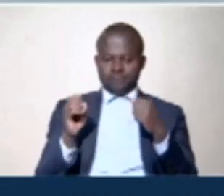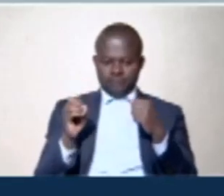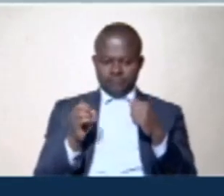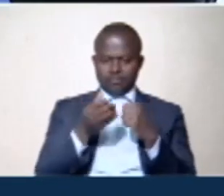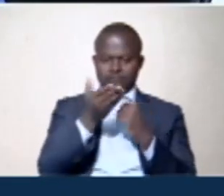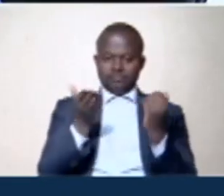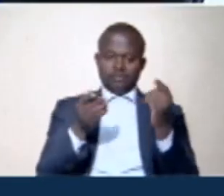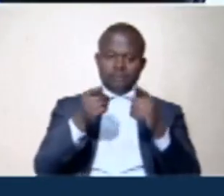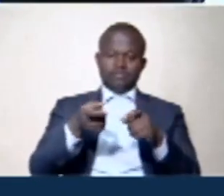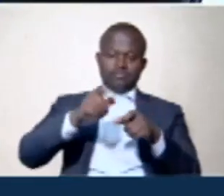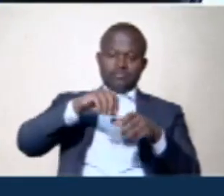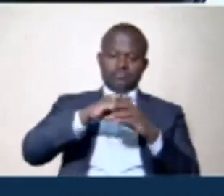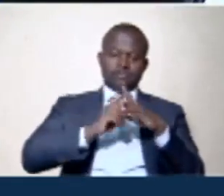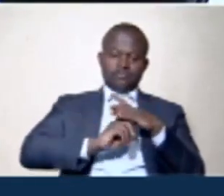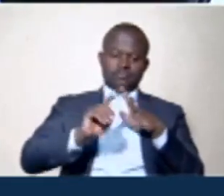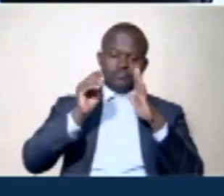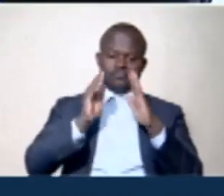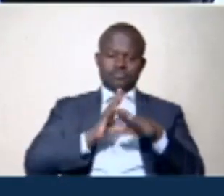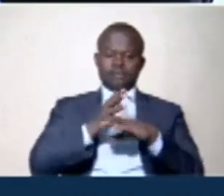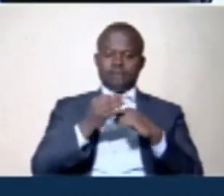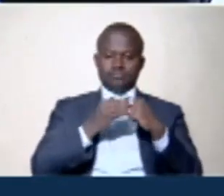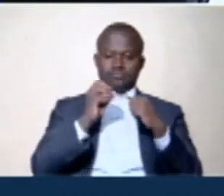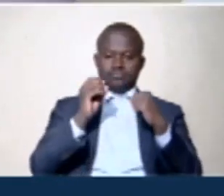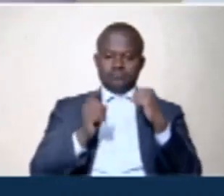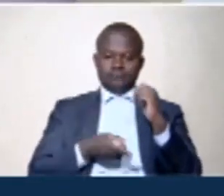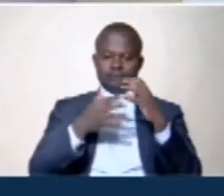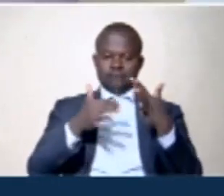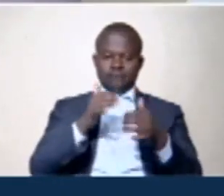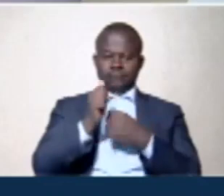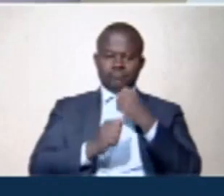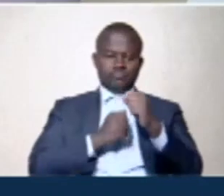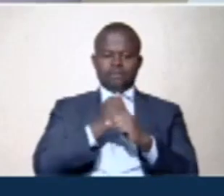Aba bakaza biyongera ku mpunzi zikabakaba 80,000